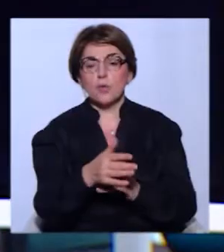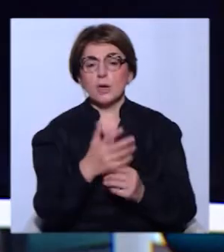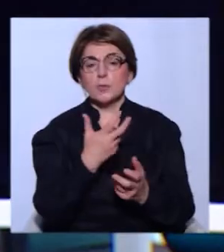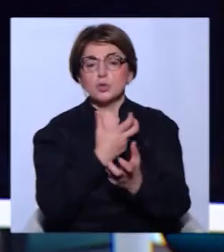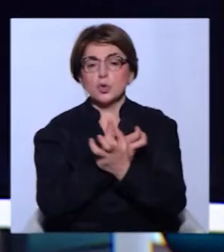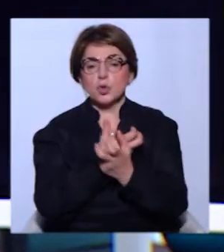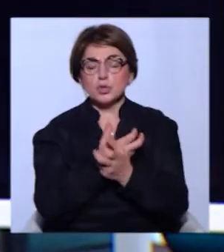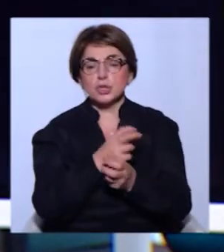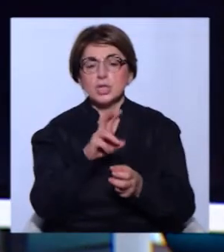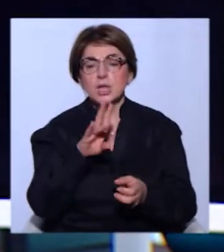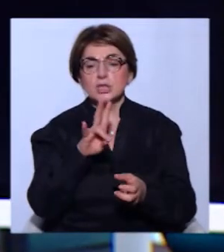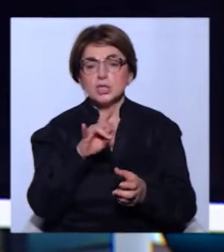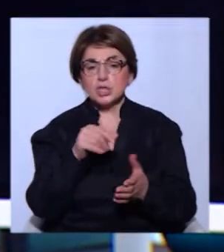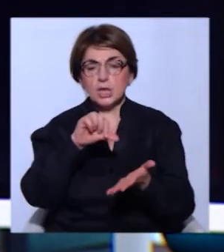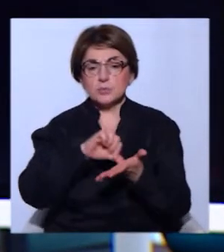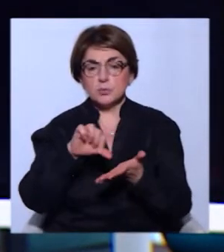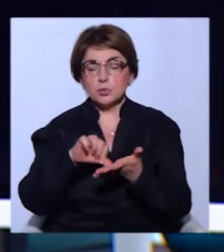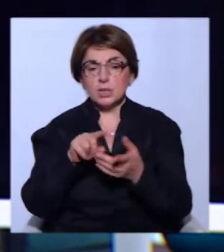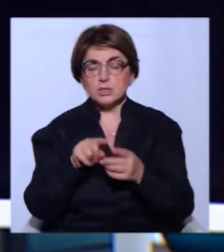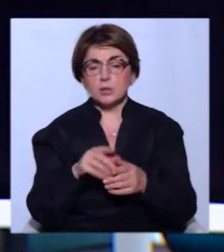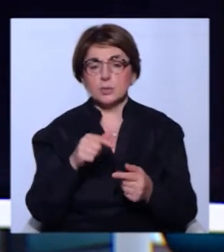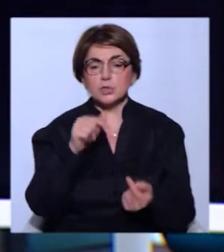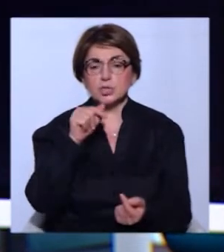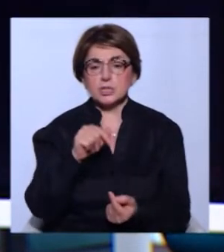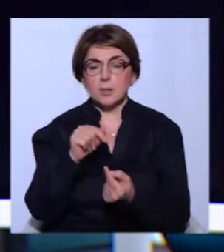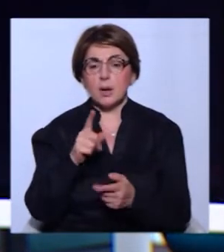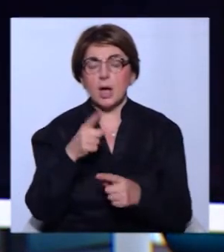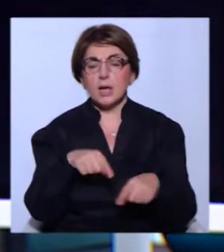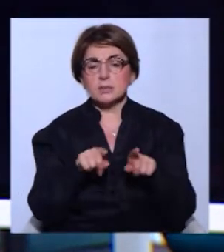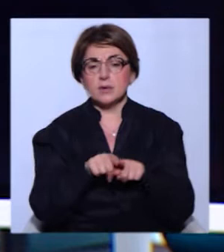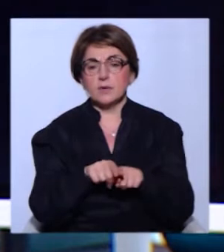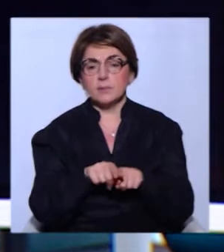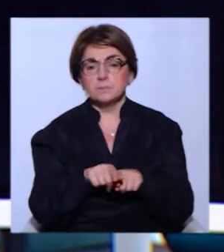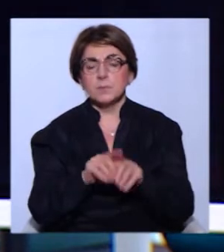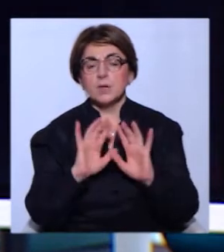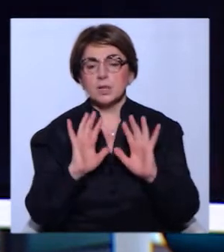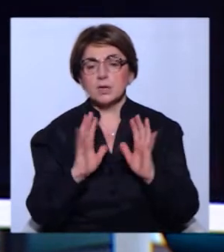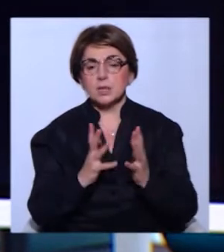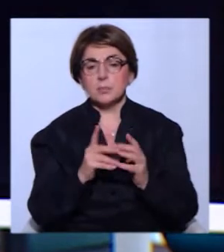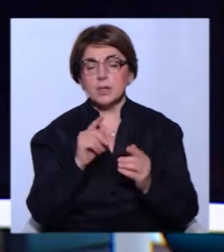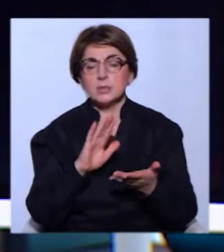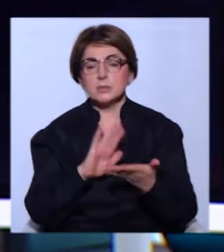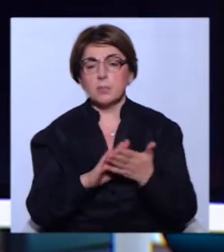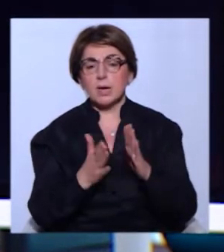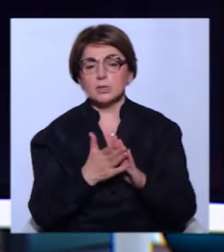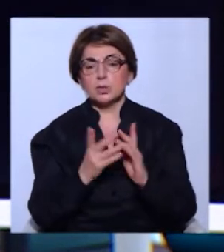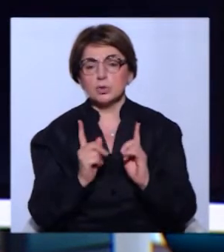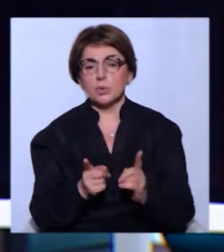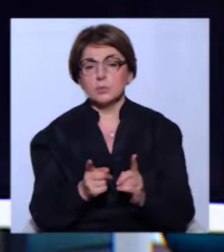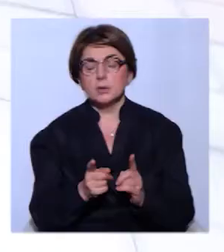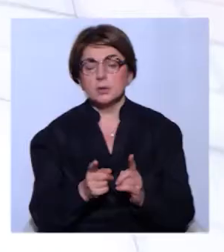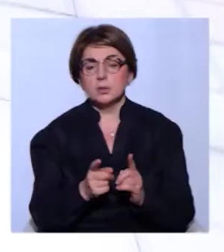ჩონჩხის ნიჟარების შემადგენლობაში. შესაბამისად, ასევე ხდება ხოლმე ის ფაქტი, რომ ეს